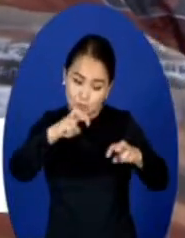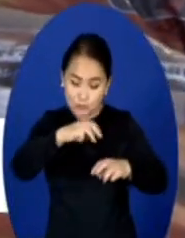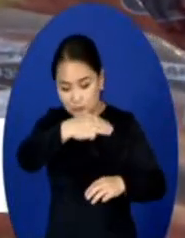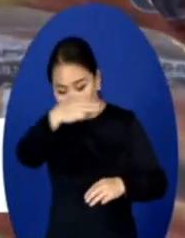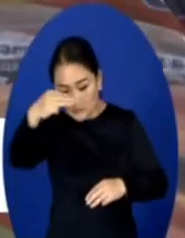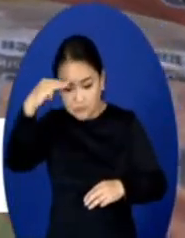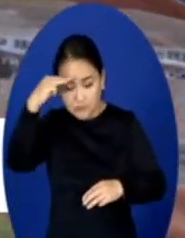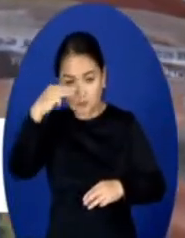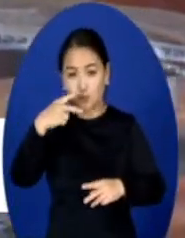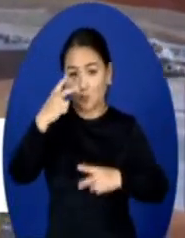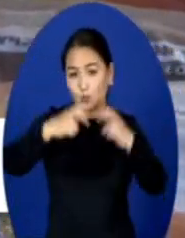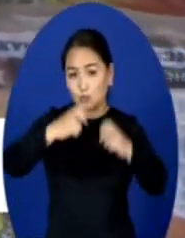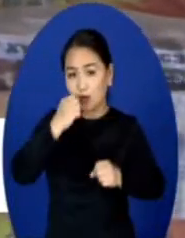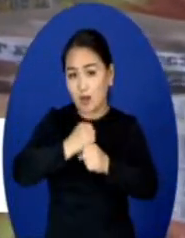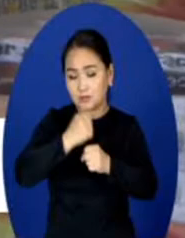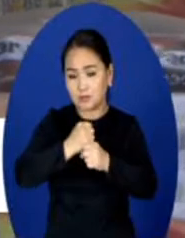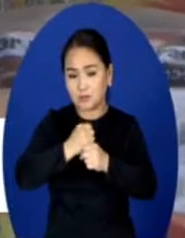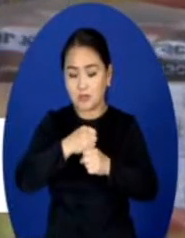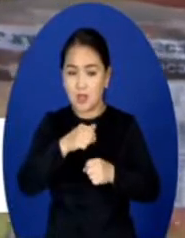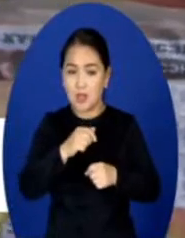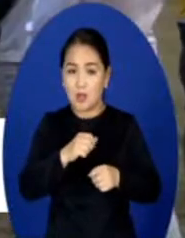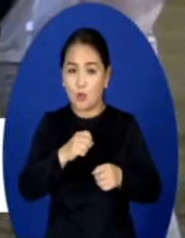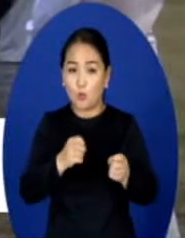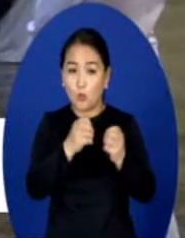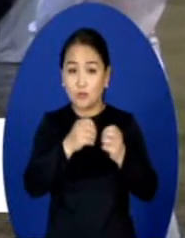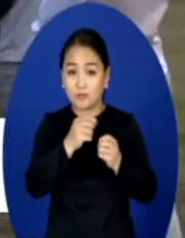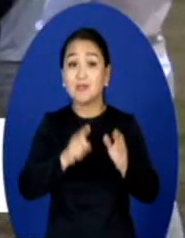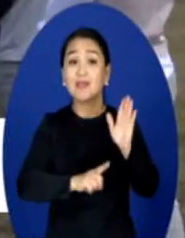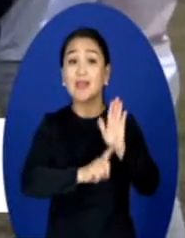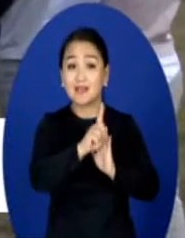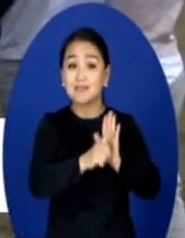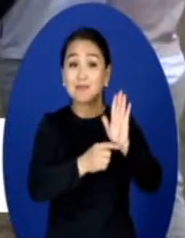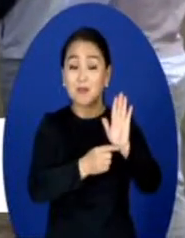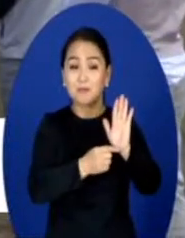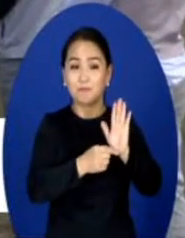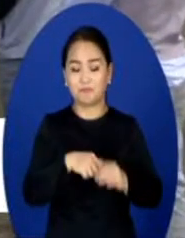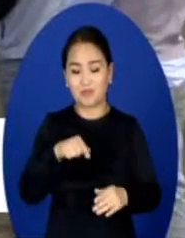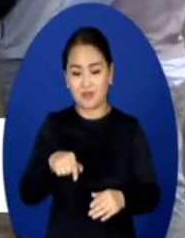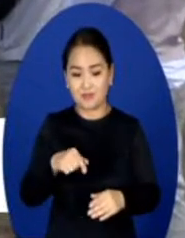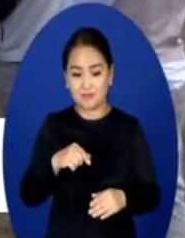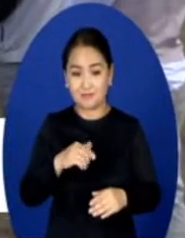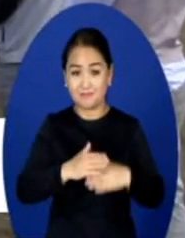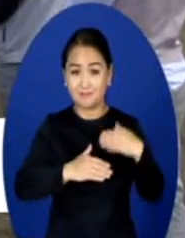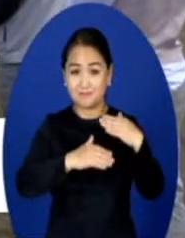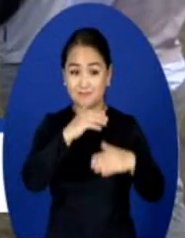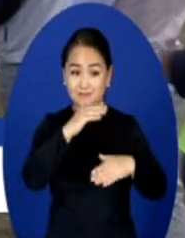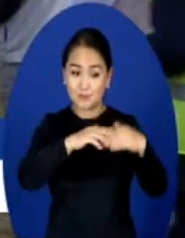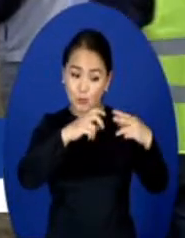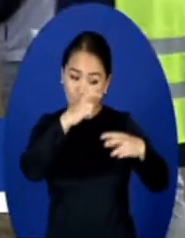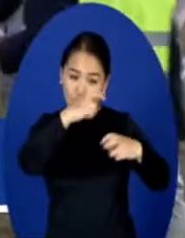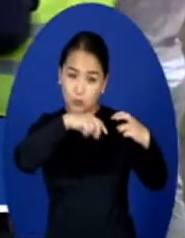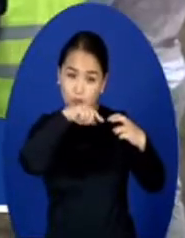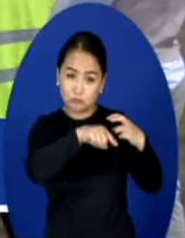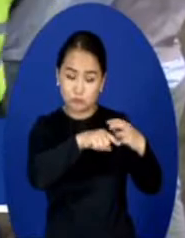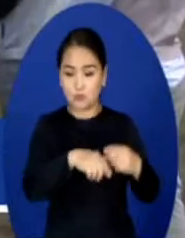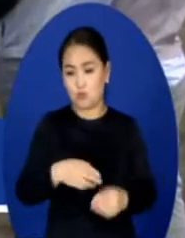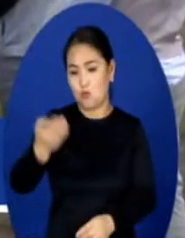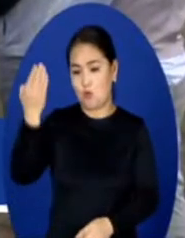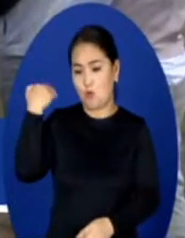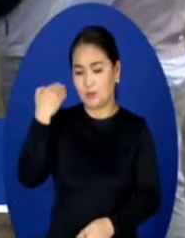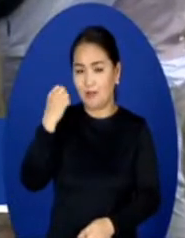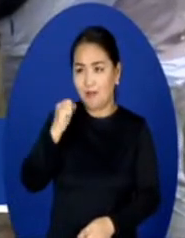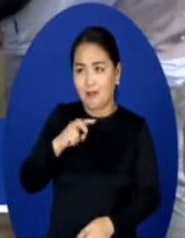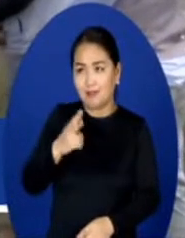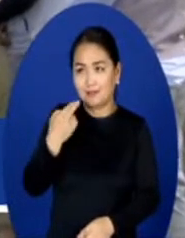судалгааны үйлдвэр ажиллаж, туршилтаар түлшээ үйлдвэрлээд эхэлжээ. Энэ одоо баригдах үйлдвэр бол бүрэн одоо өөр өмнөх